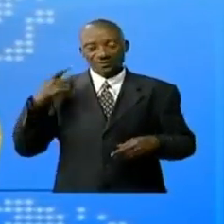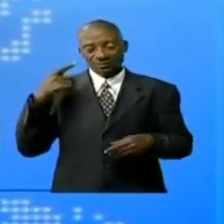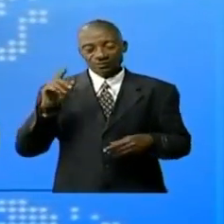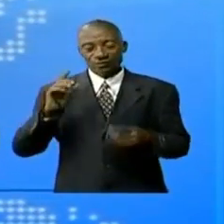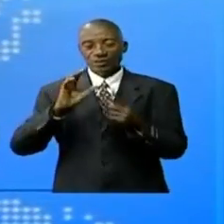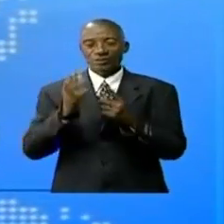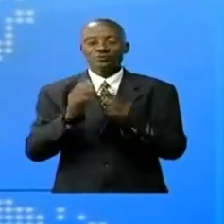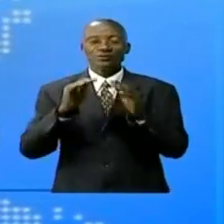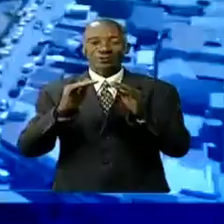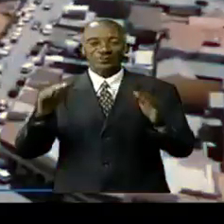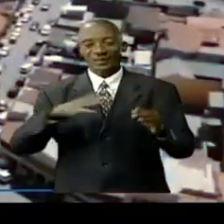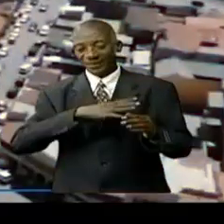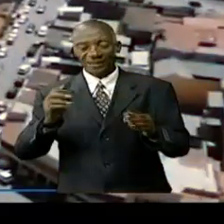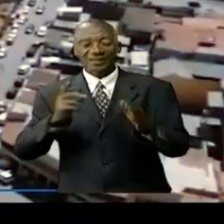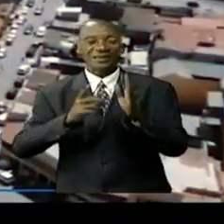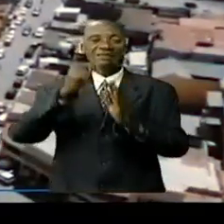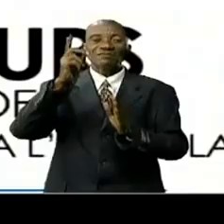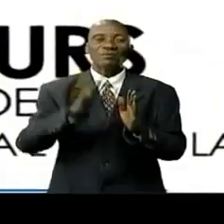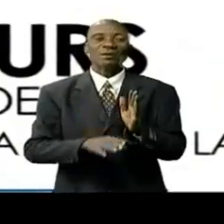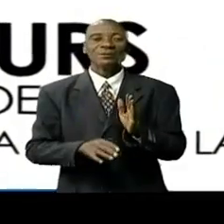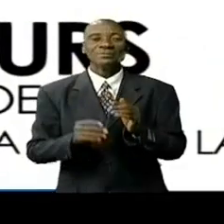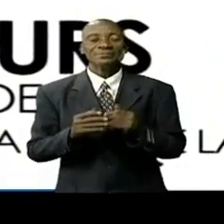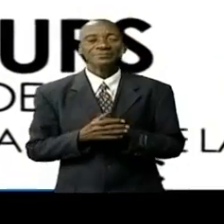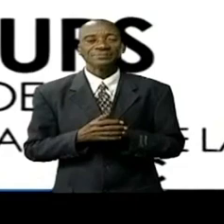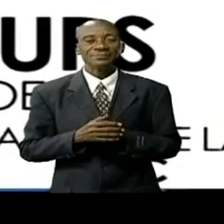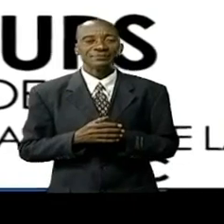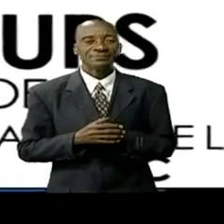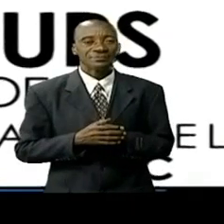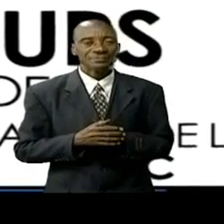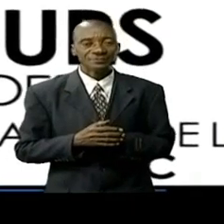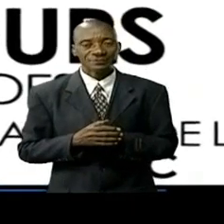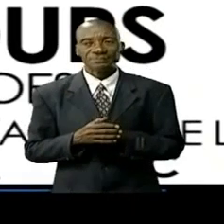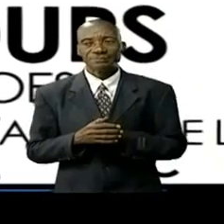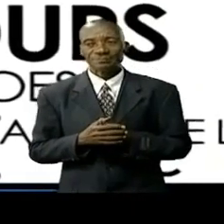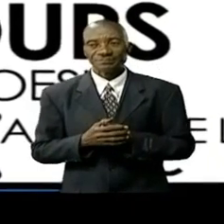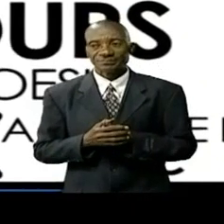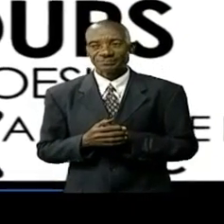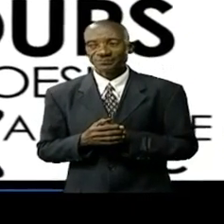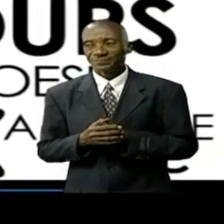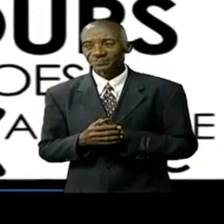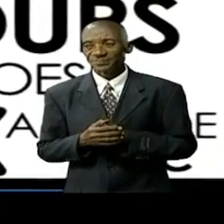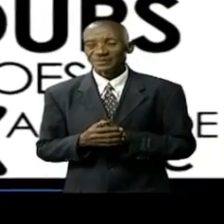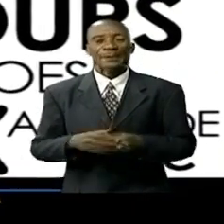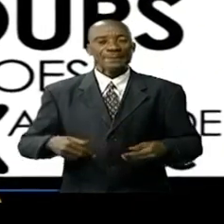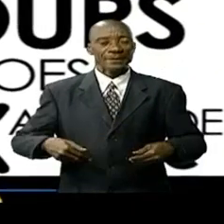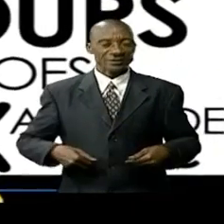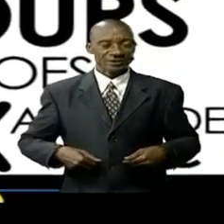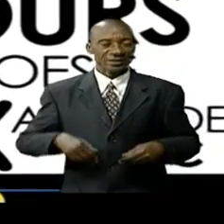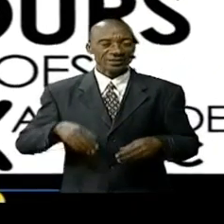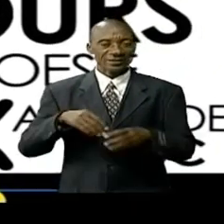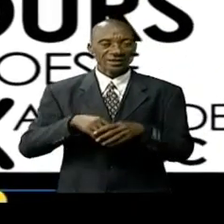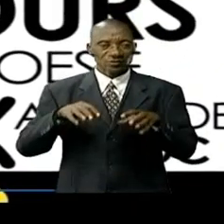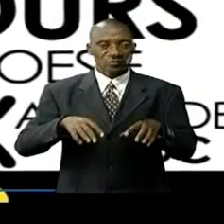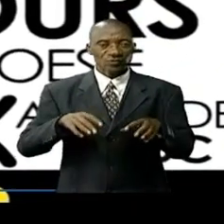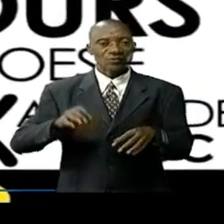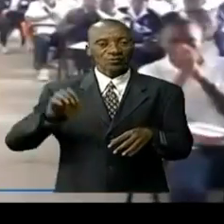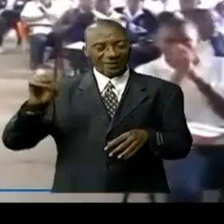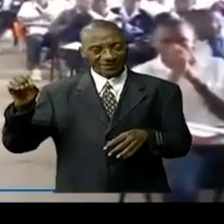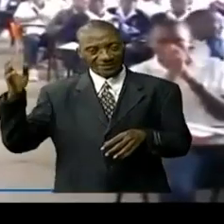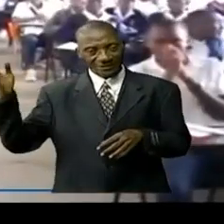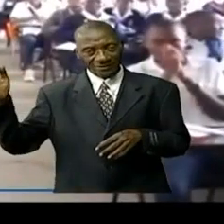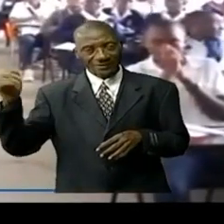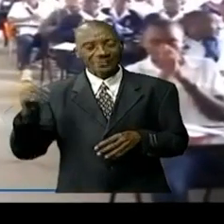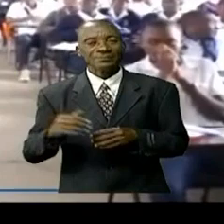harmonieux. La culture de la paix aux jeunes générations de la partie est du pays, après des conflits récurrents.